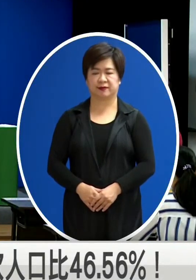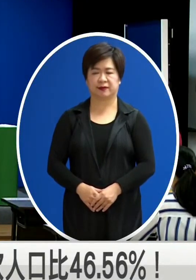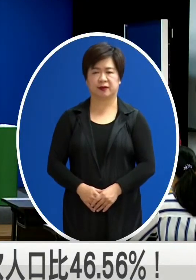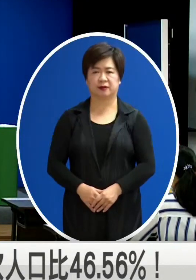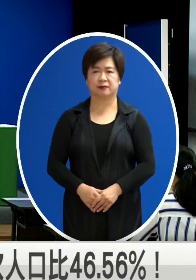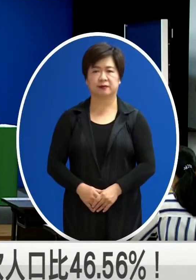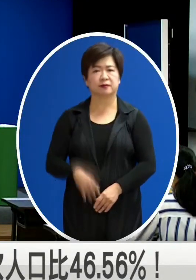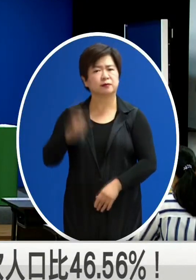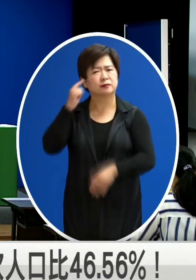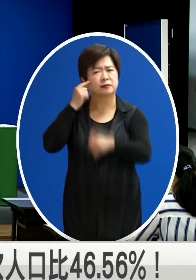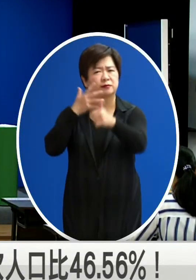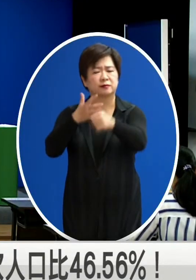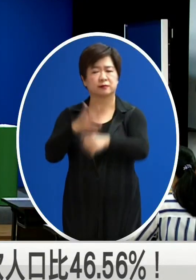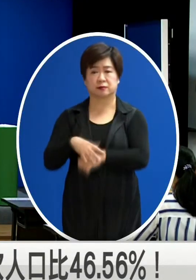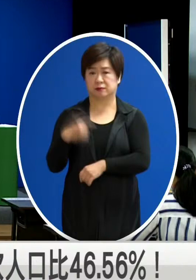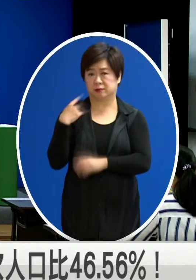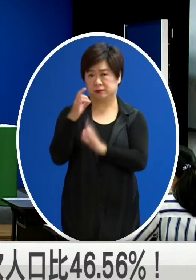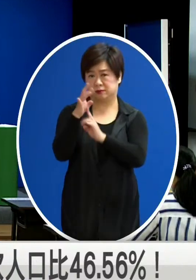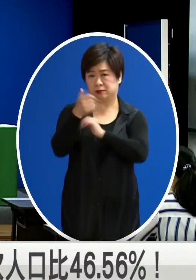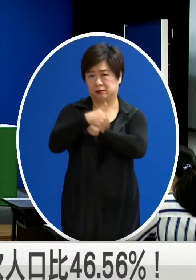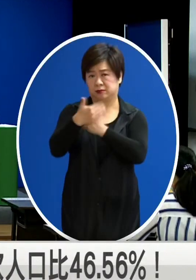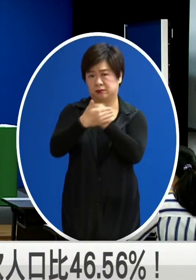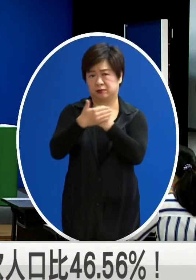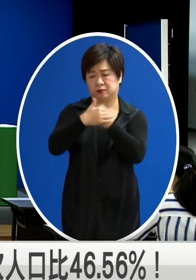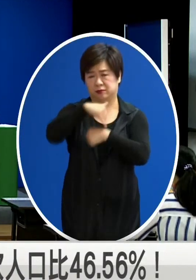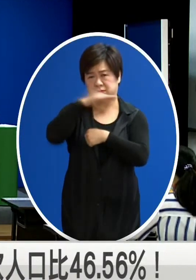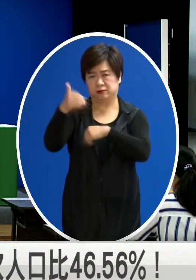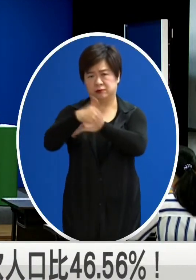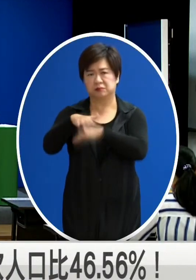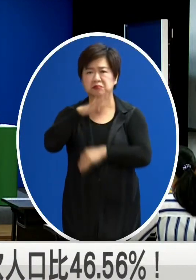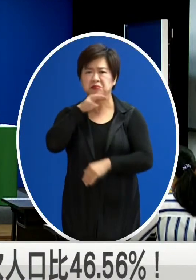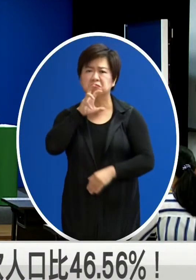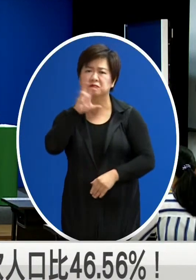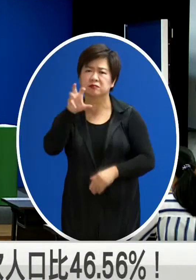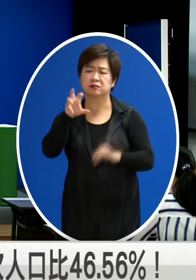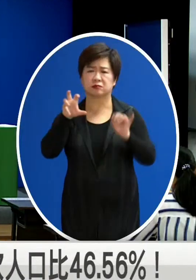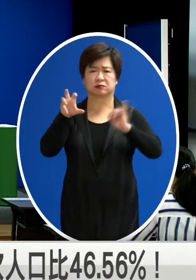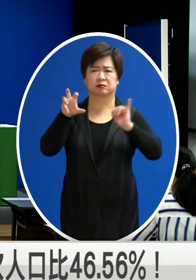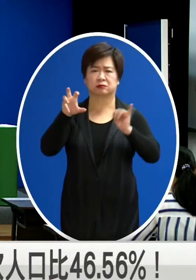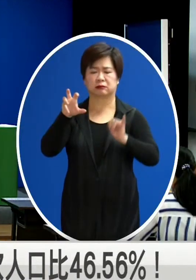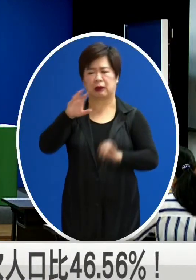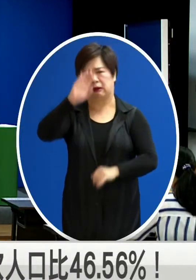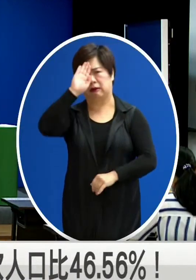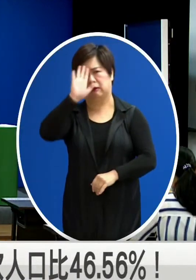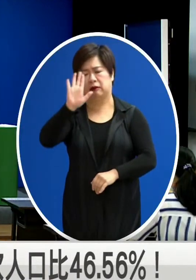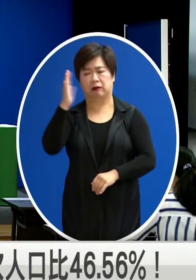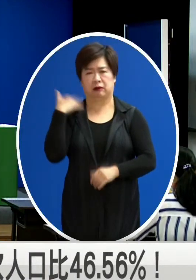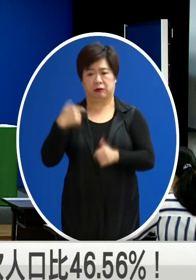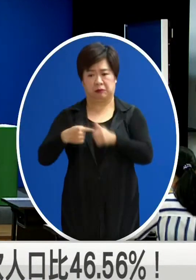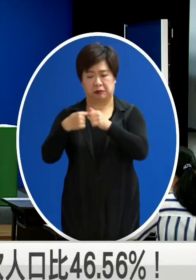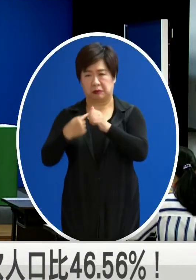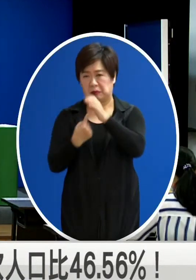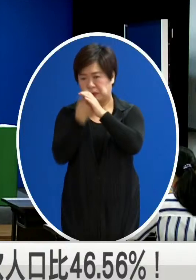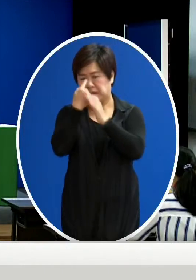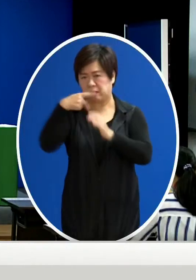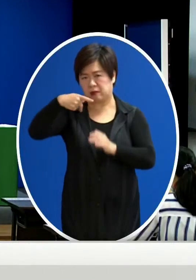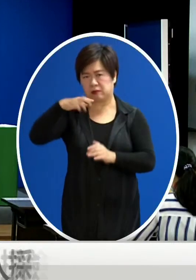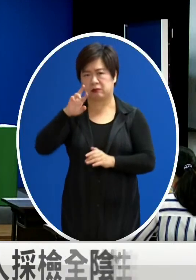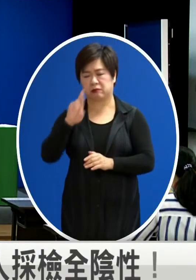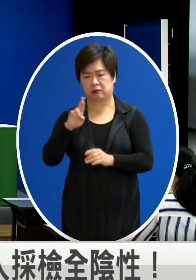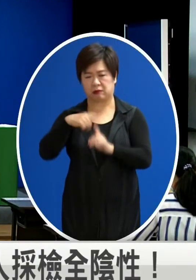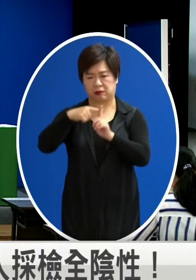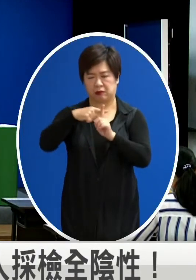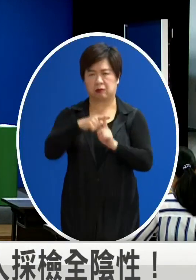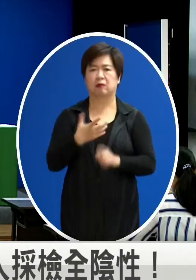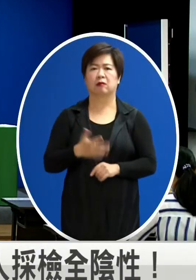嗯，指挥官你好，因为昨天在那个新竹县宝山乡有一名80岁的妇人确诊，但她第一次 PCR 的时候 CT 值是